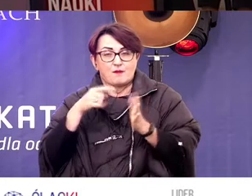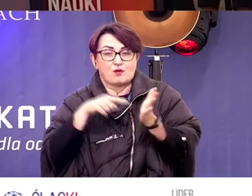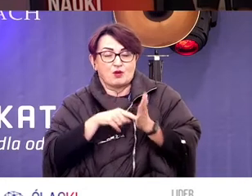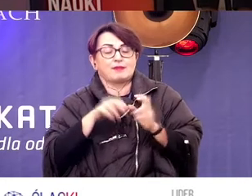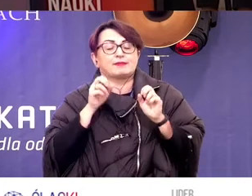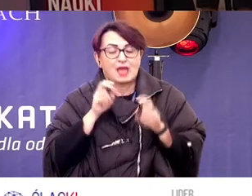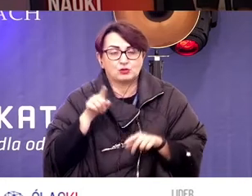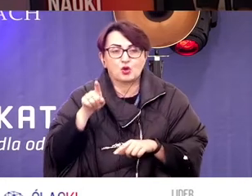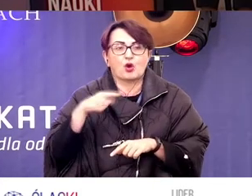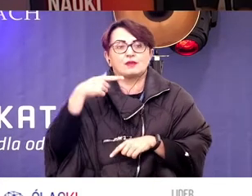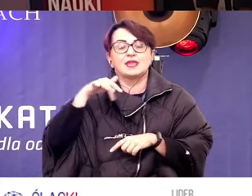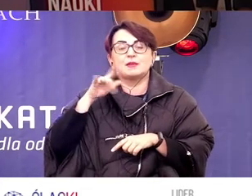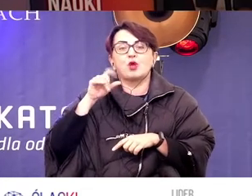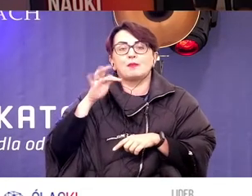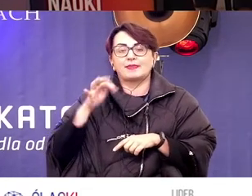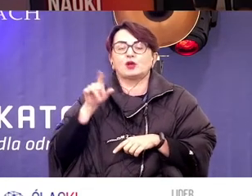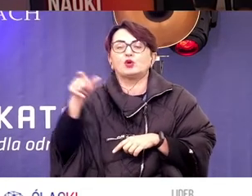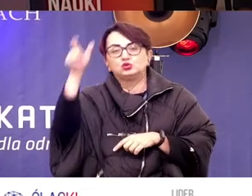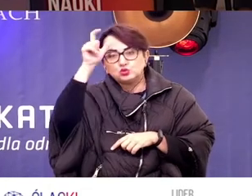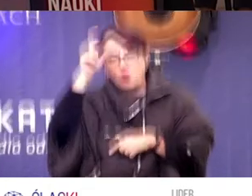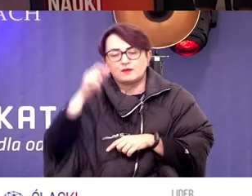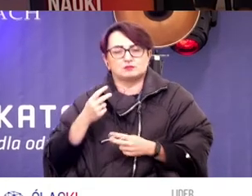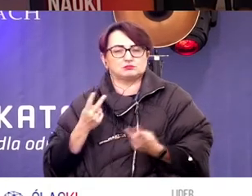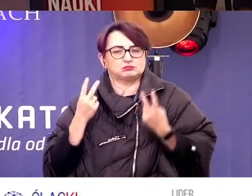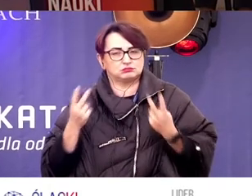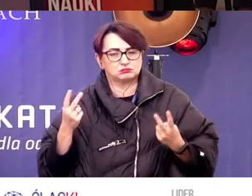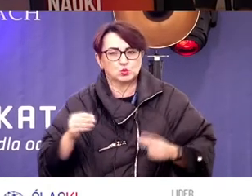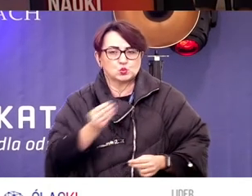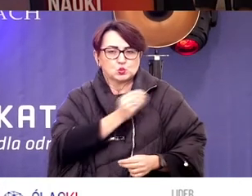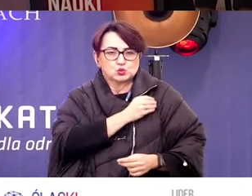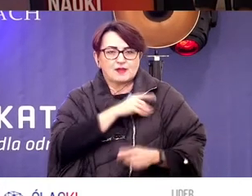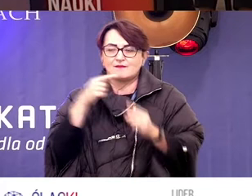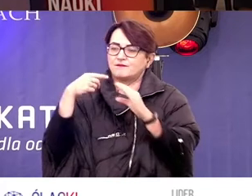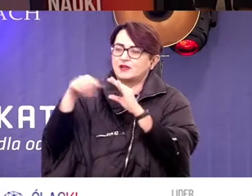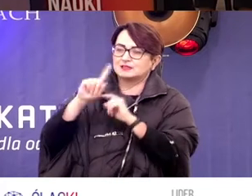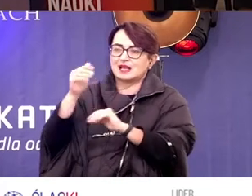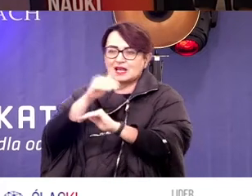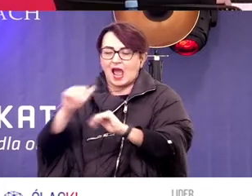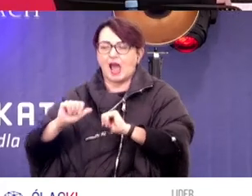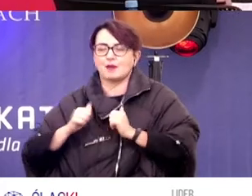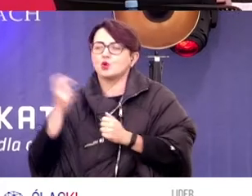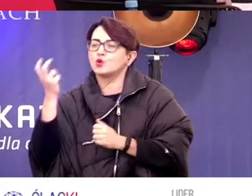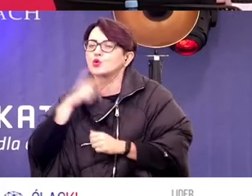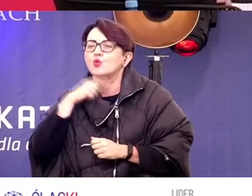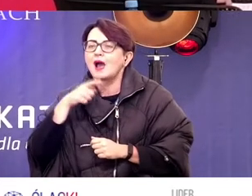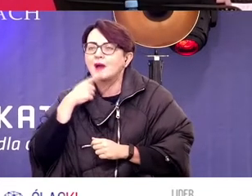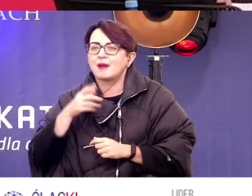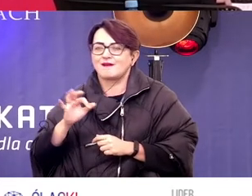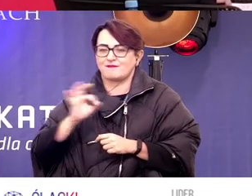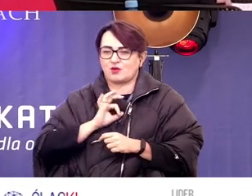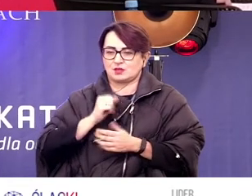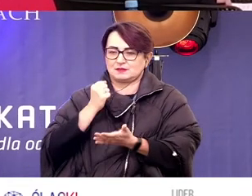że dyplomata to jest człowiek przyzwoity, uczciwy, wysłany za granicę, żeby kłamać w interesie swojego